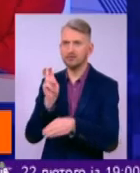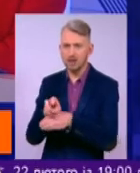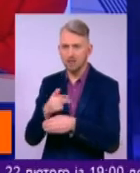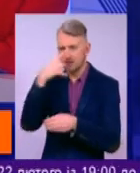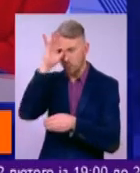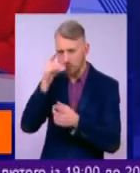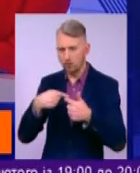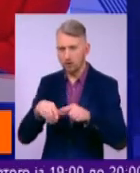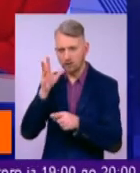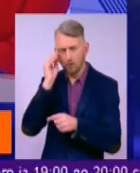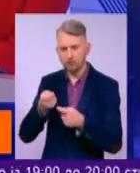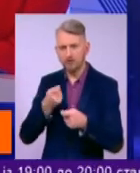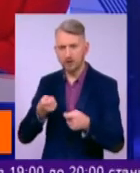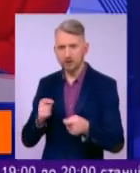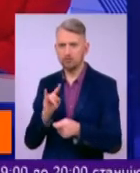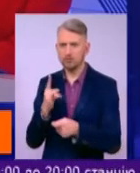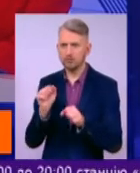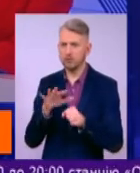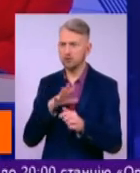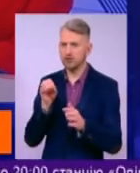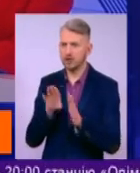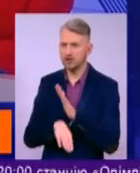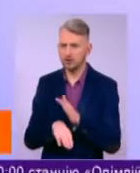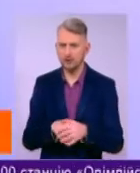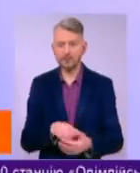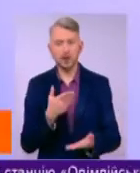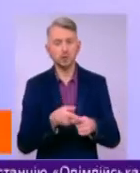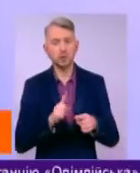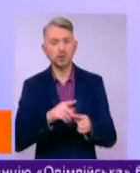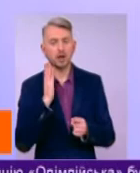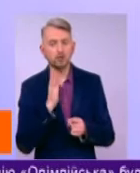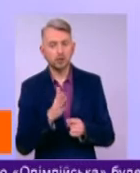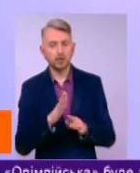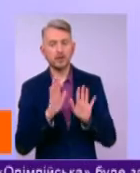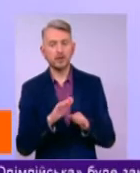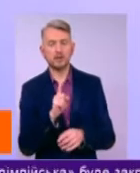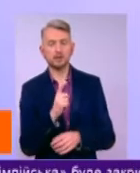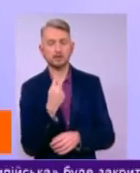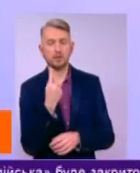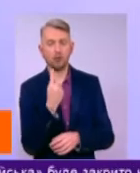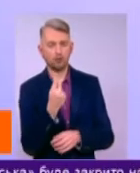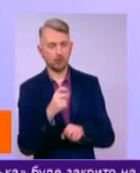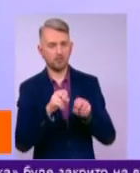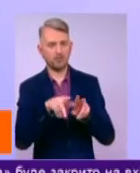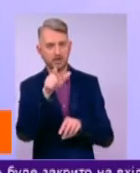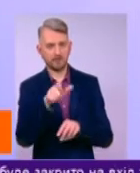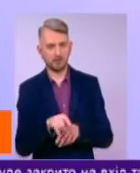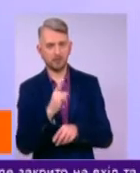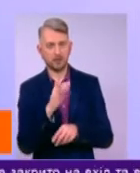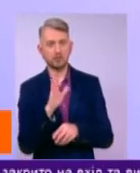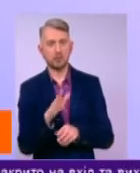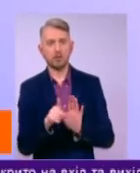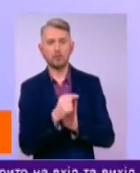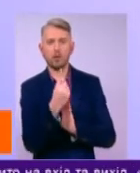враховуючи таку тяганину, і що дитині може бути ще гірше? Ну, по-перше, якщо це буде тільки з одним фахівцем дитина з одним